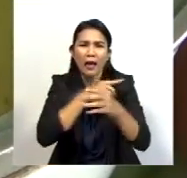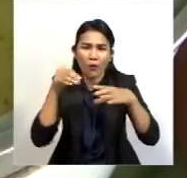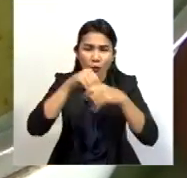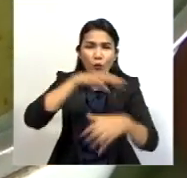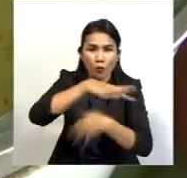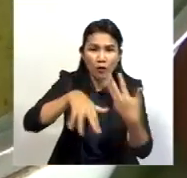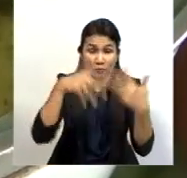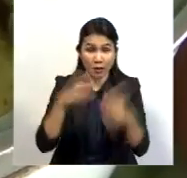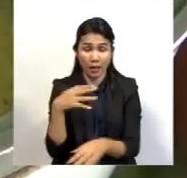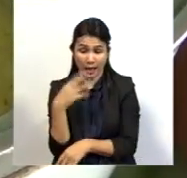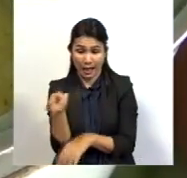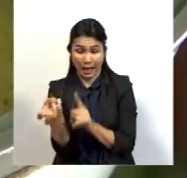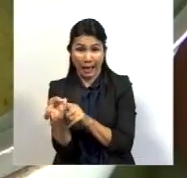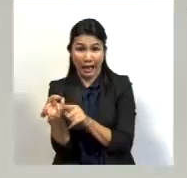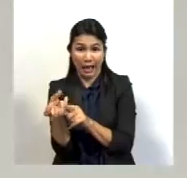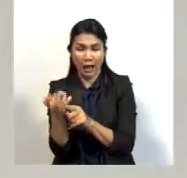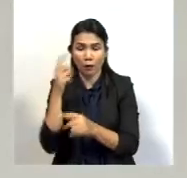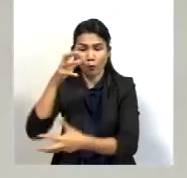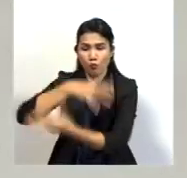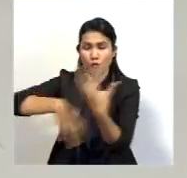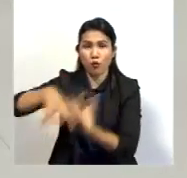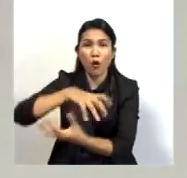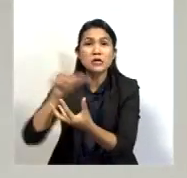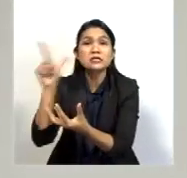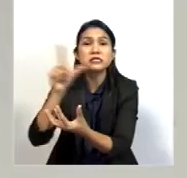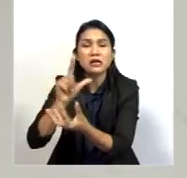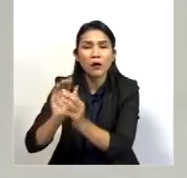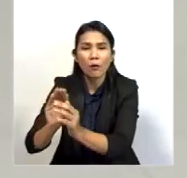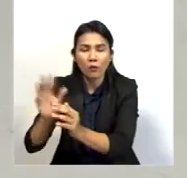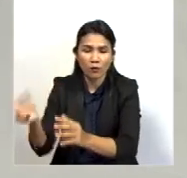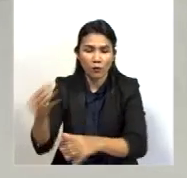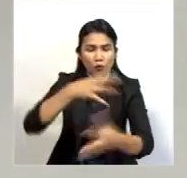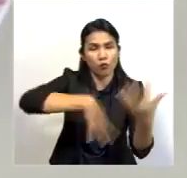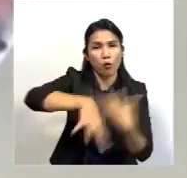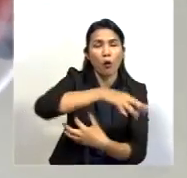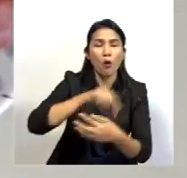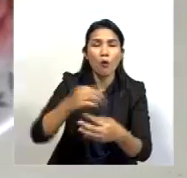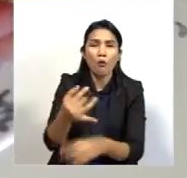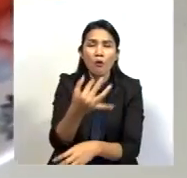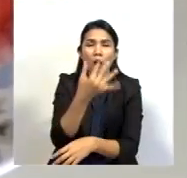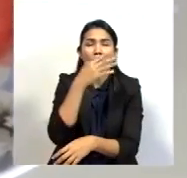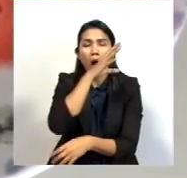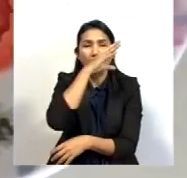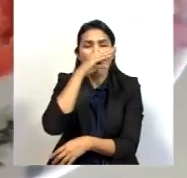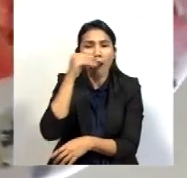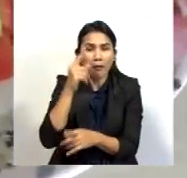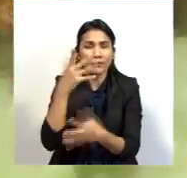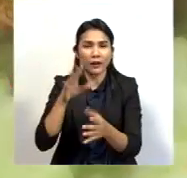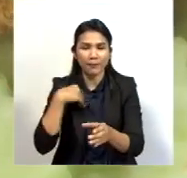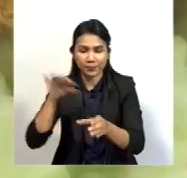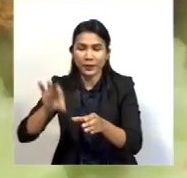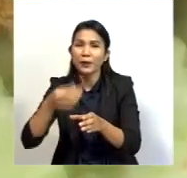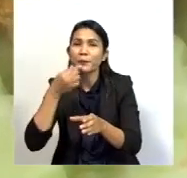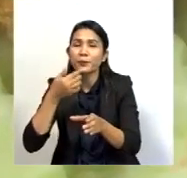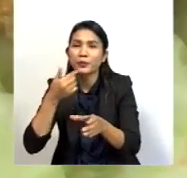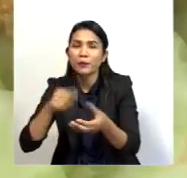ของข้าวสวยที่หุงผสมผงกะหรี่ได้กลิ่นหอมชวนรับประทานควบคู่น้ำจิ้มสูตรเด็ดที่ปรับจนล